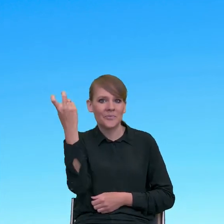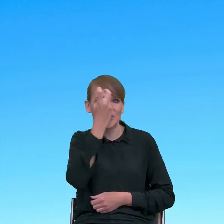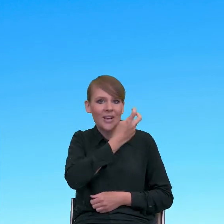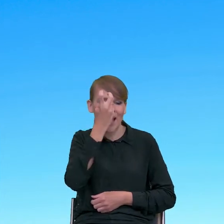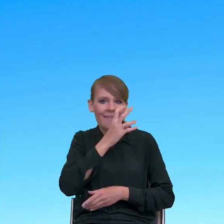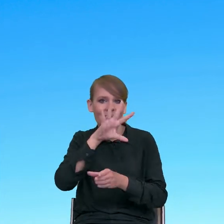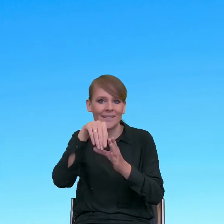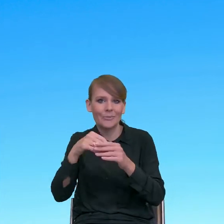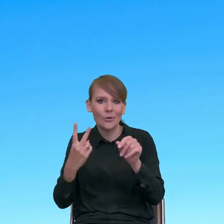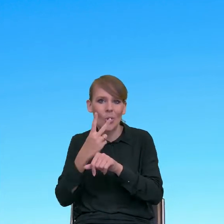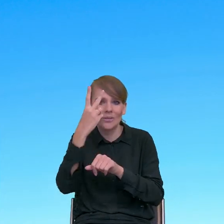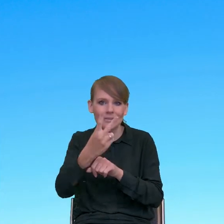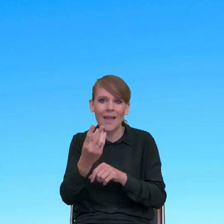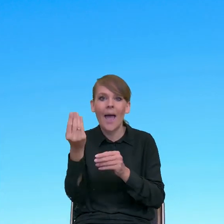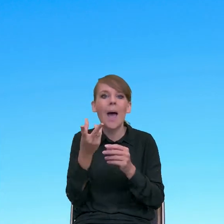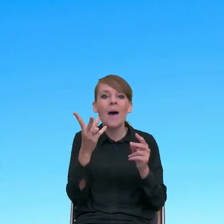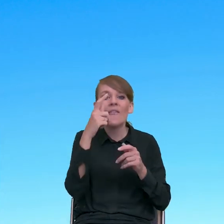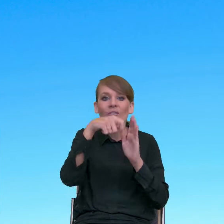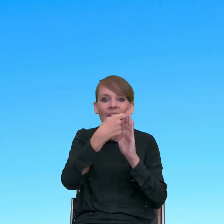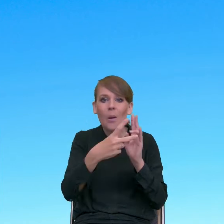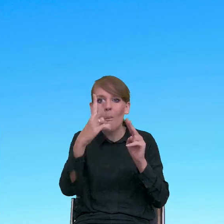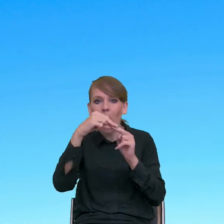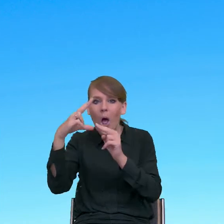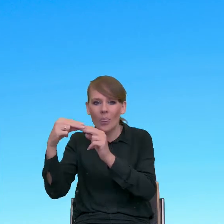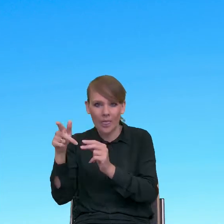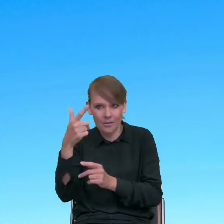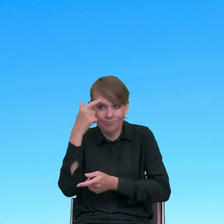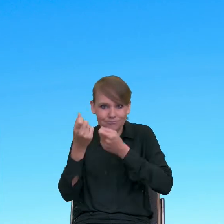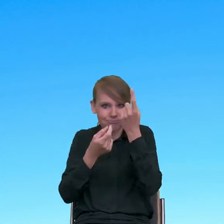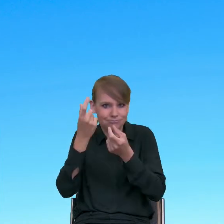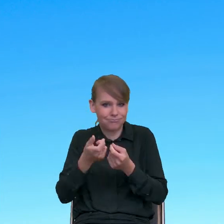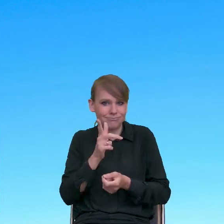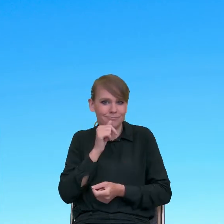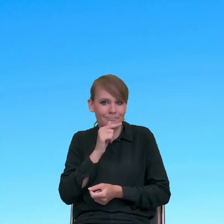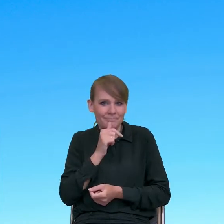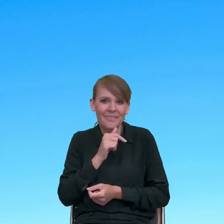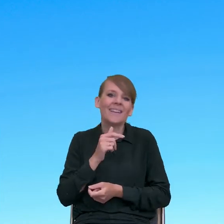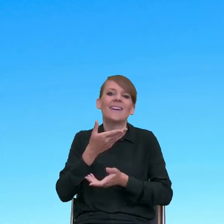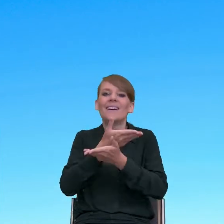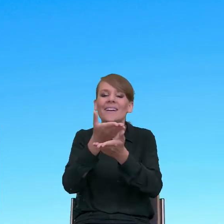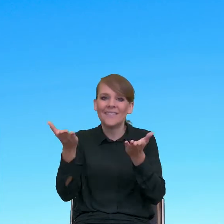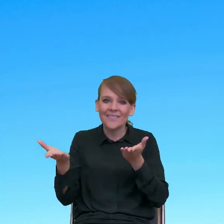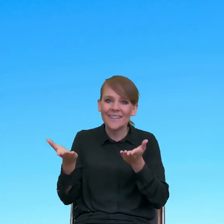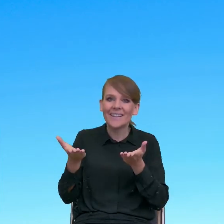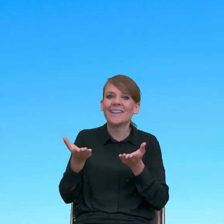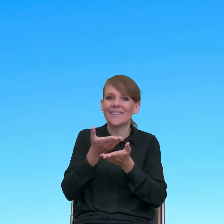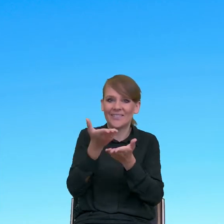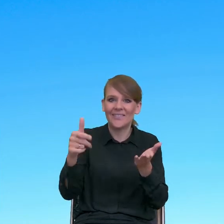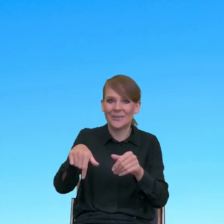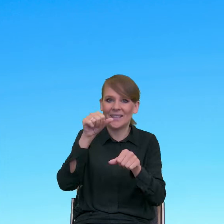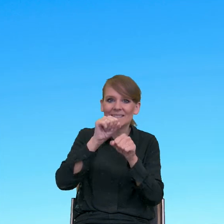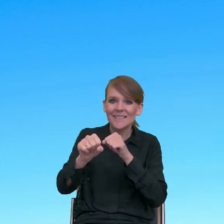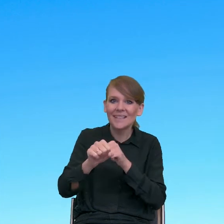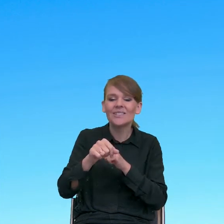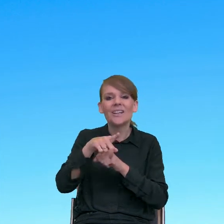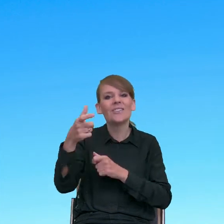dostępności i kreatywny montaż tego materiału. Tak naprawdę przygotowaliście, mówię do was, bo tu jesteście,